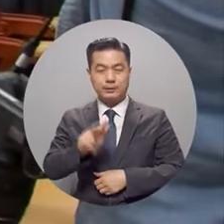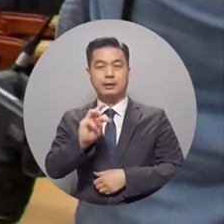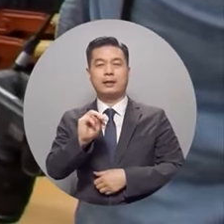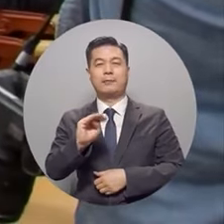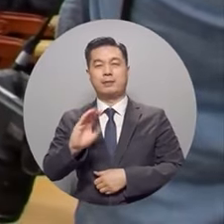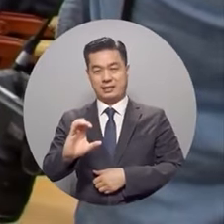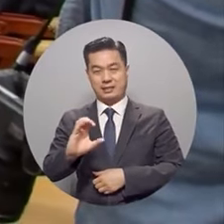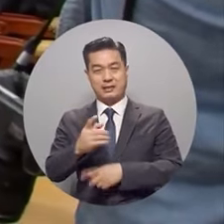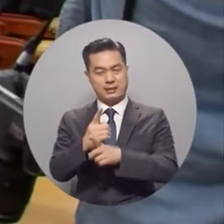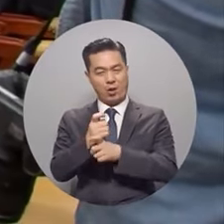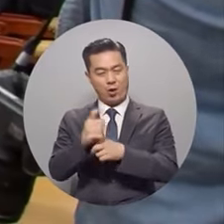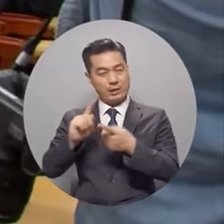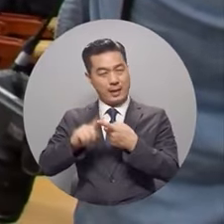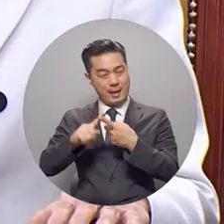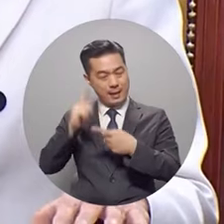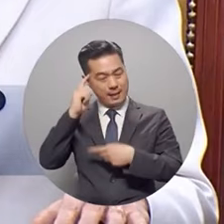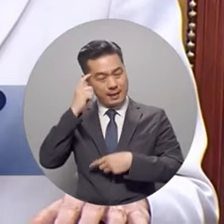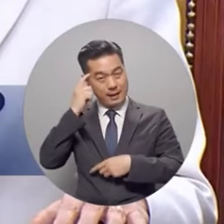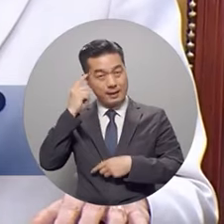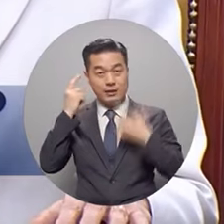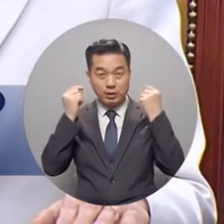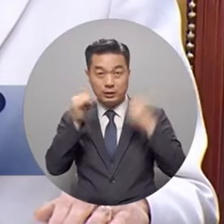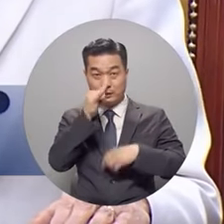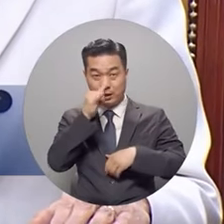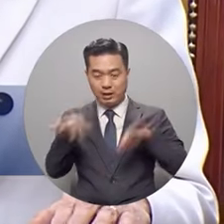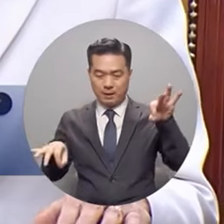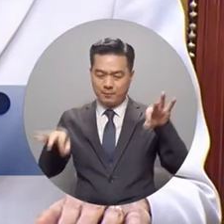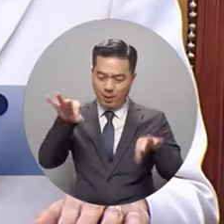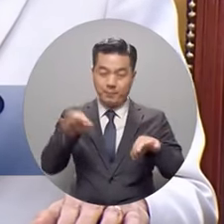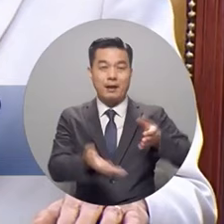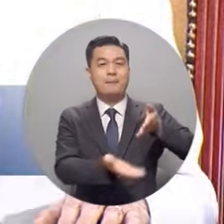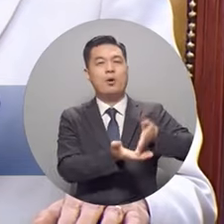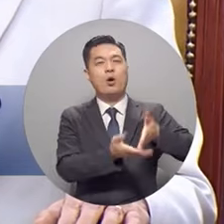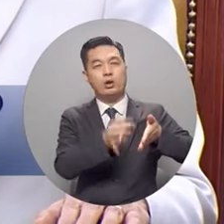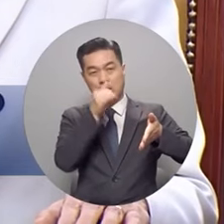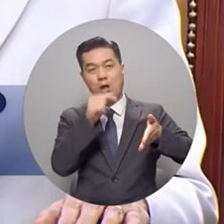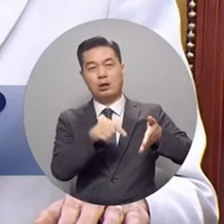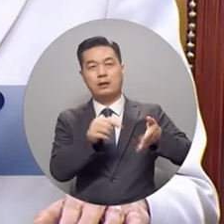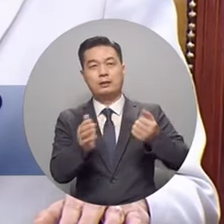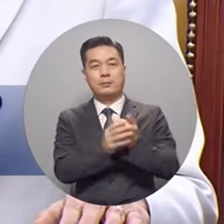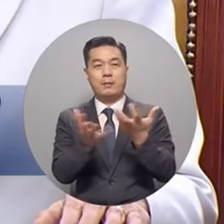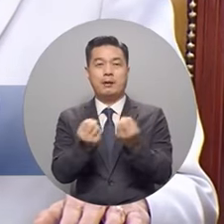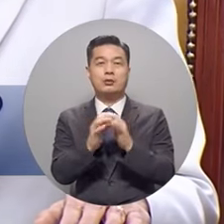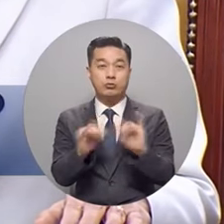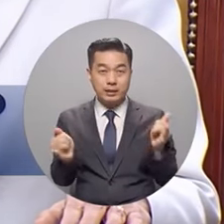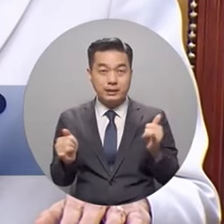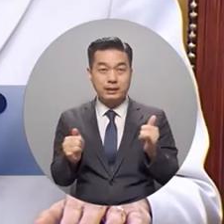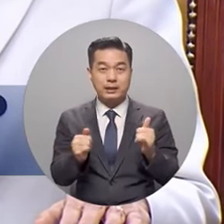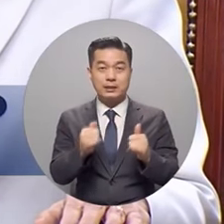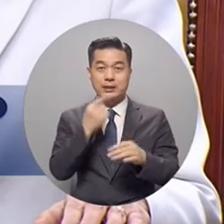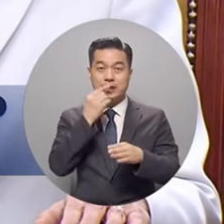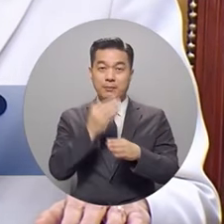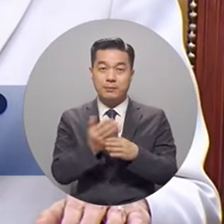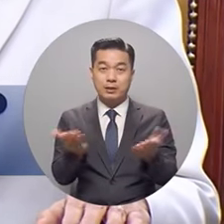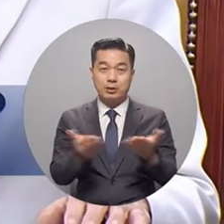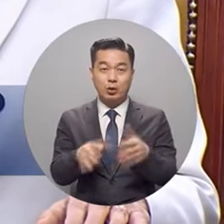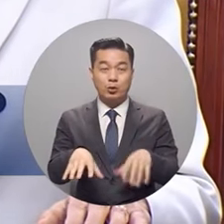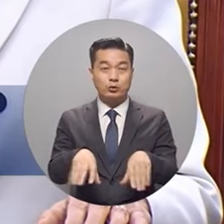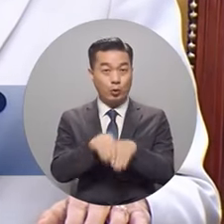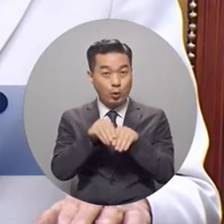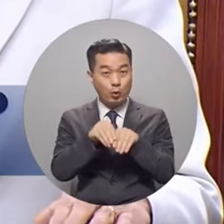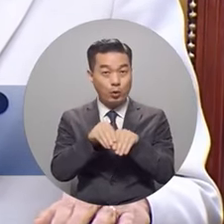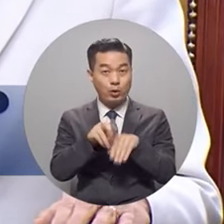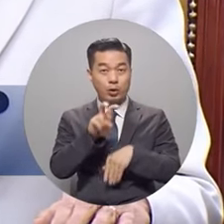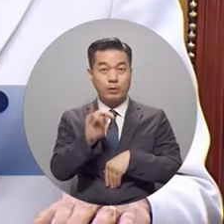적대감은 여전했습니다. 편파적인 보도를 하기 때문에 많은 국민들이 민노총 브로드캐스팅 코퍼레이션